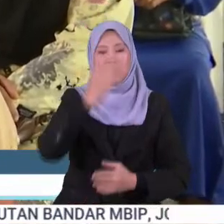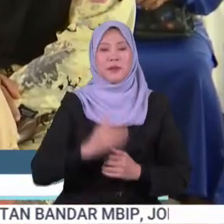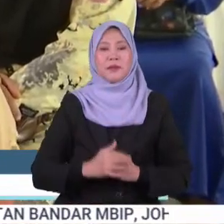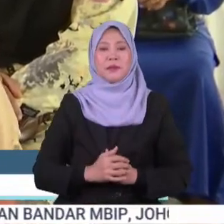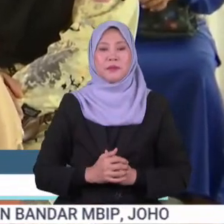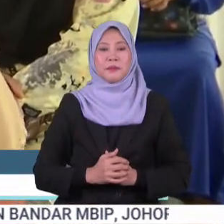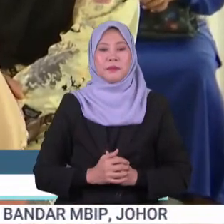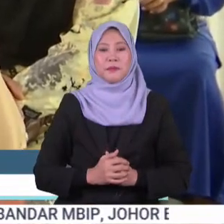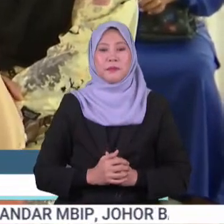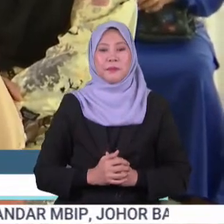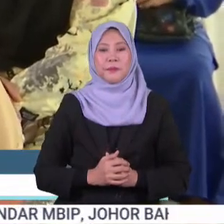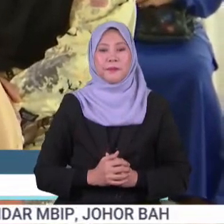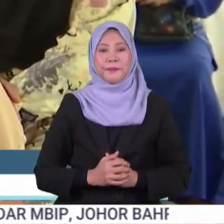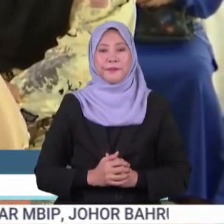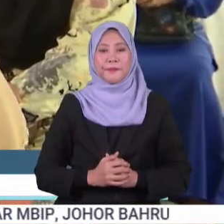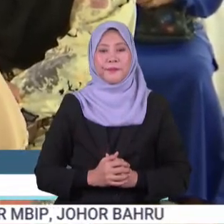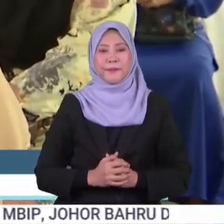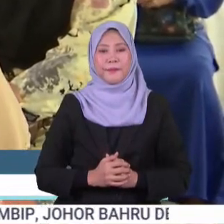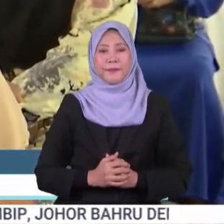sebab